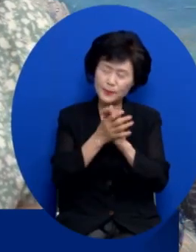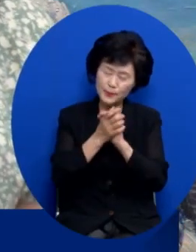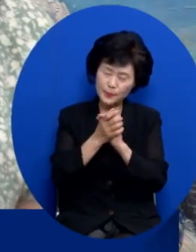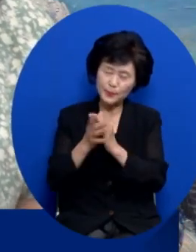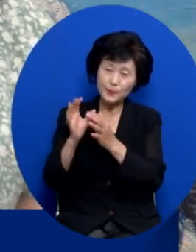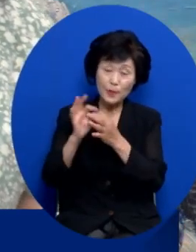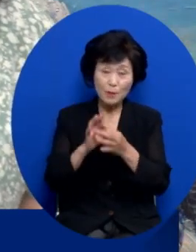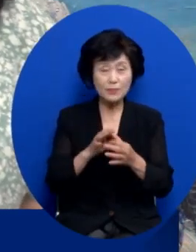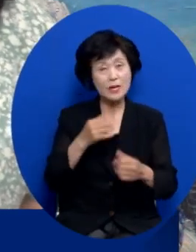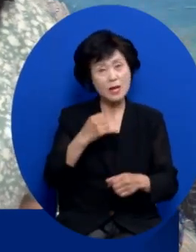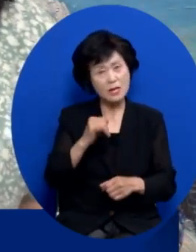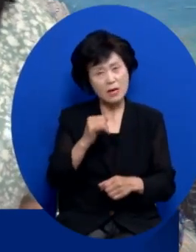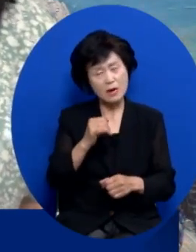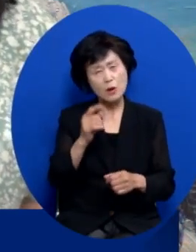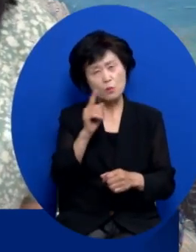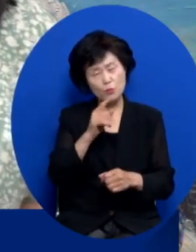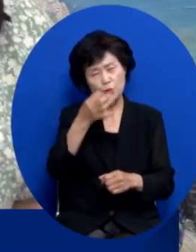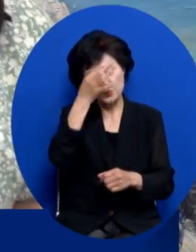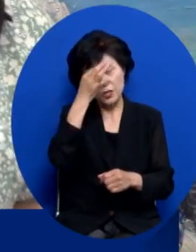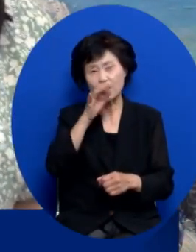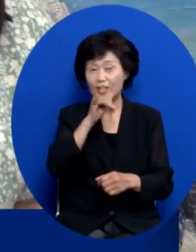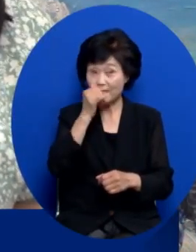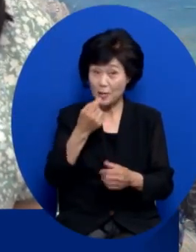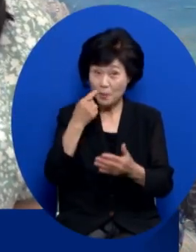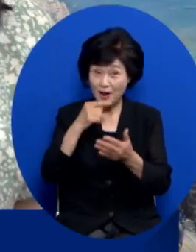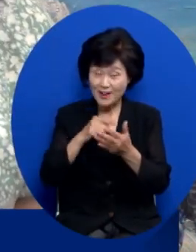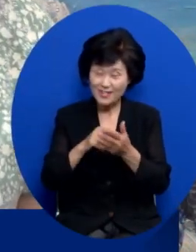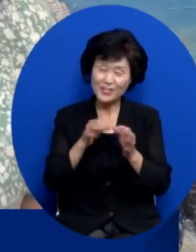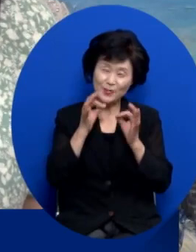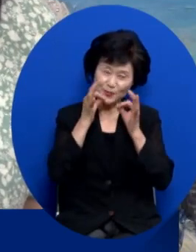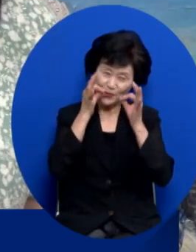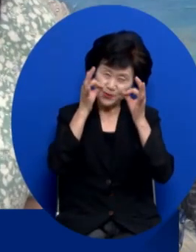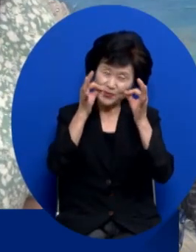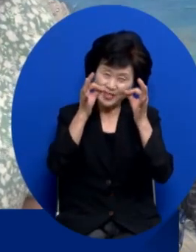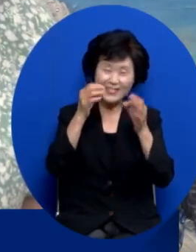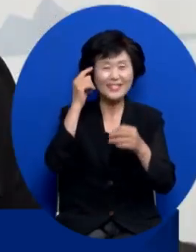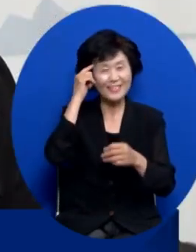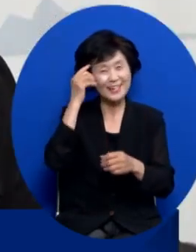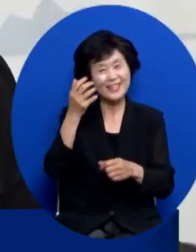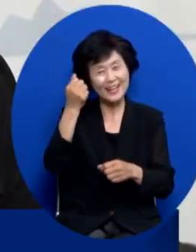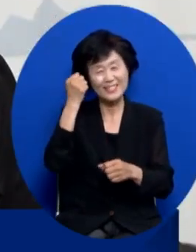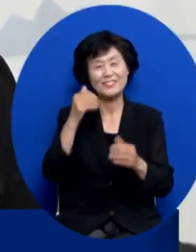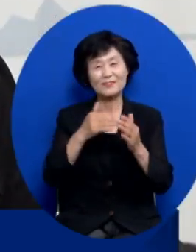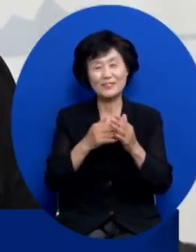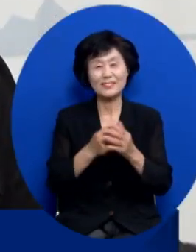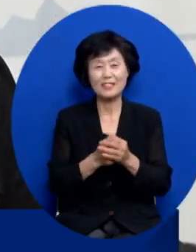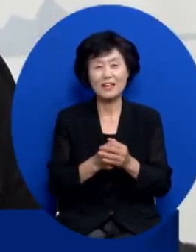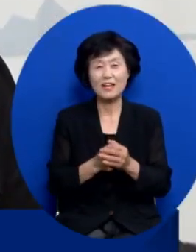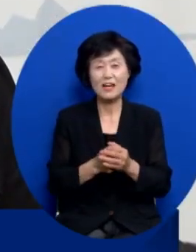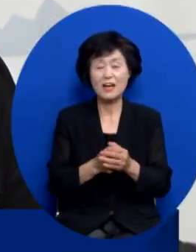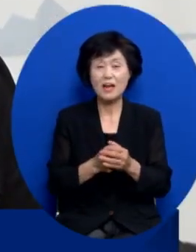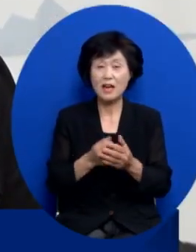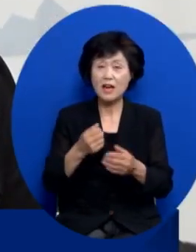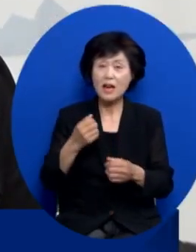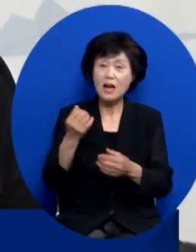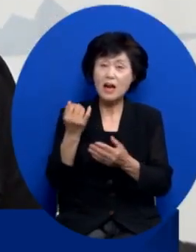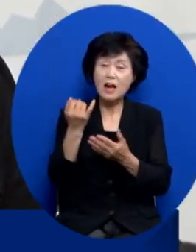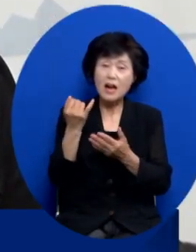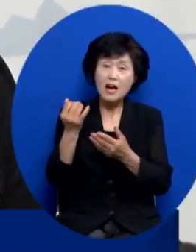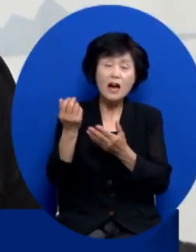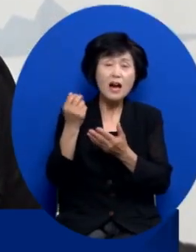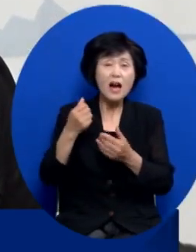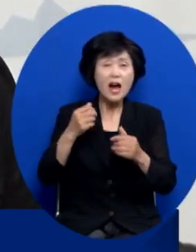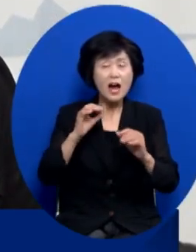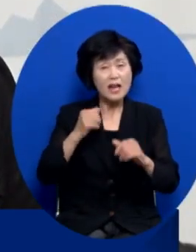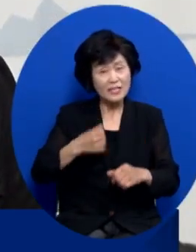있는지 발견해서 그쪽으로 또 노력해야 되겠다는 생각을 했습니다. 애의 사는 것을 우리가 준비해 줘야